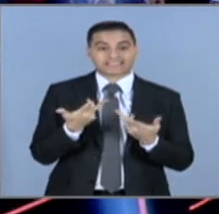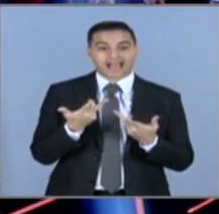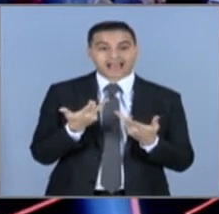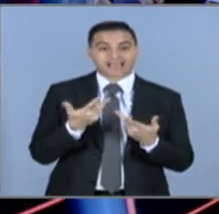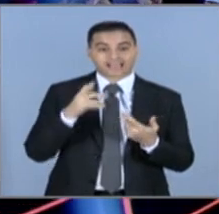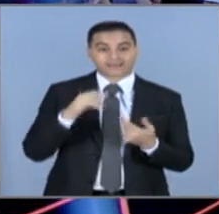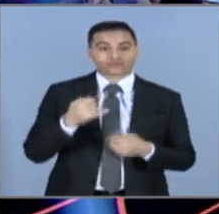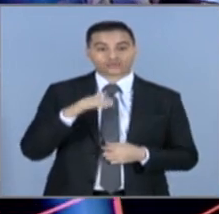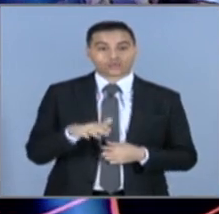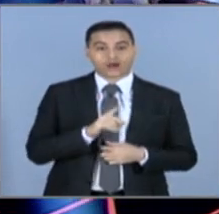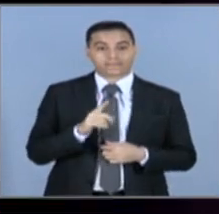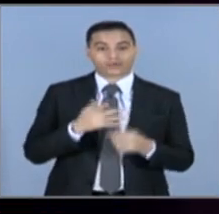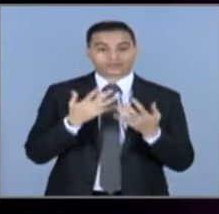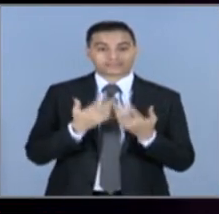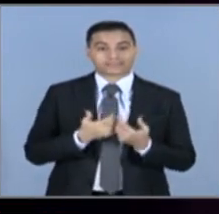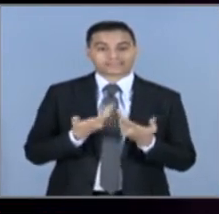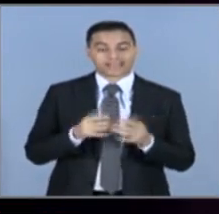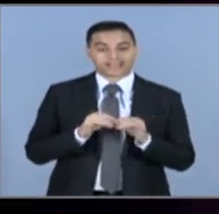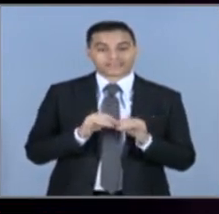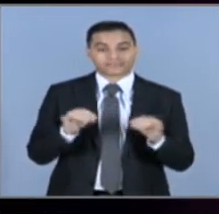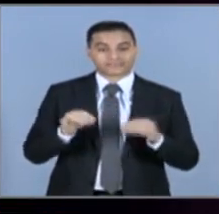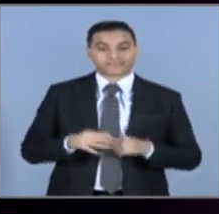ناخدش الجوكر في القدرات الذهنيه.